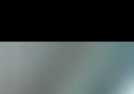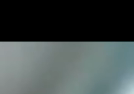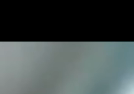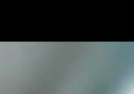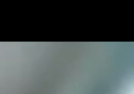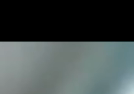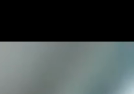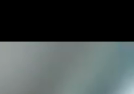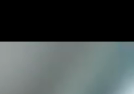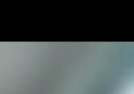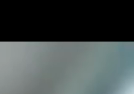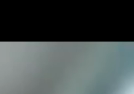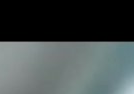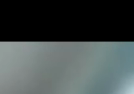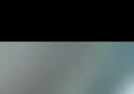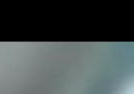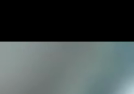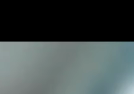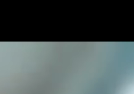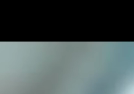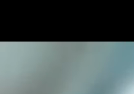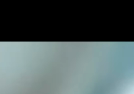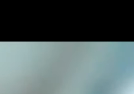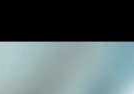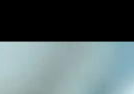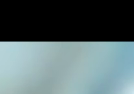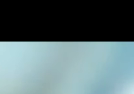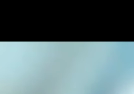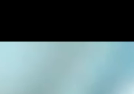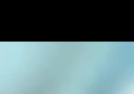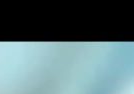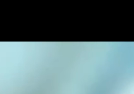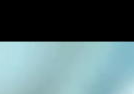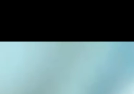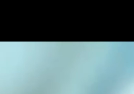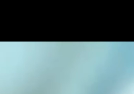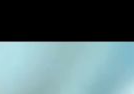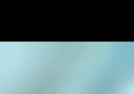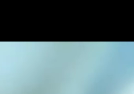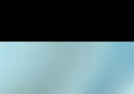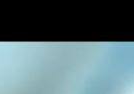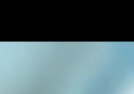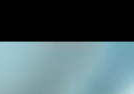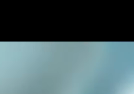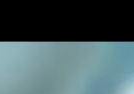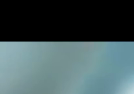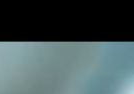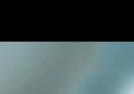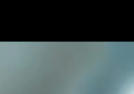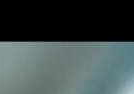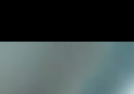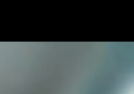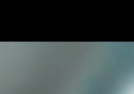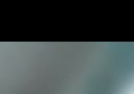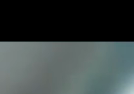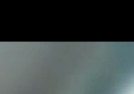jeg, eller om ikke mikrobedrifter ordet var brukt, så var det I hvert fall omtalt mindre bedrifter som da skulle, jeg husker ikke om det var 80% nøyaktig, men det